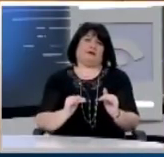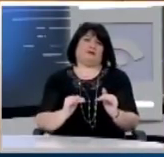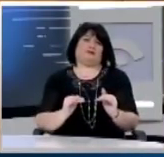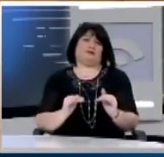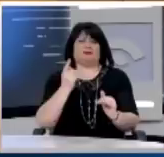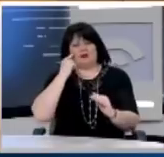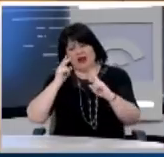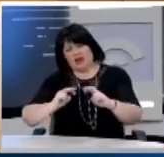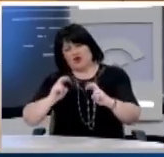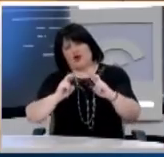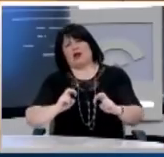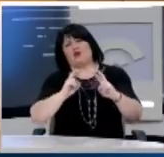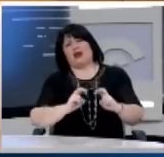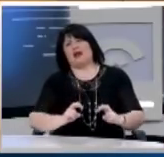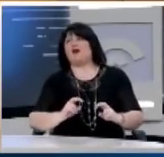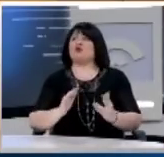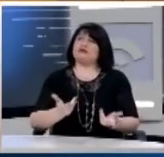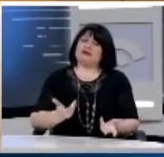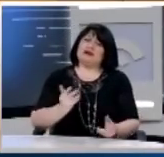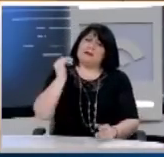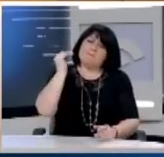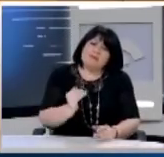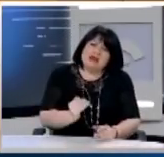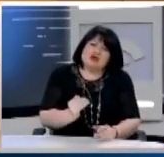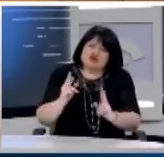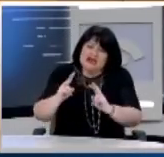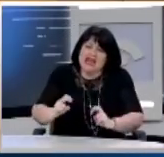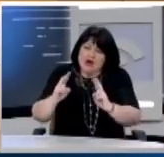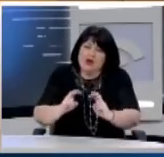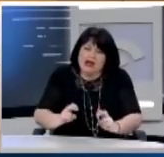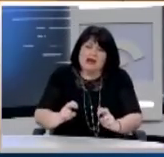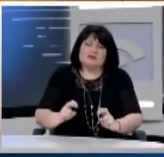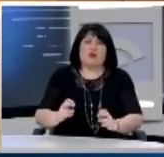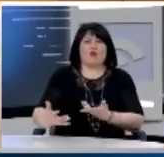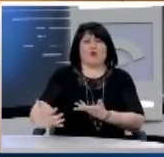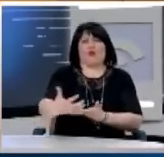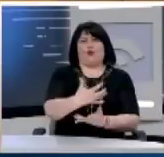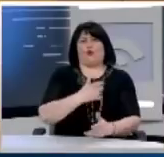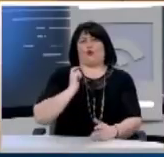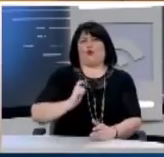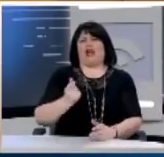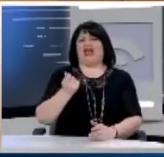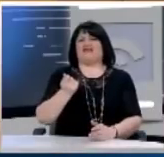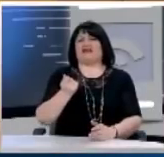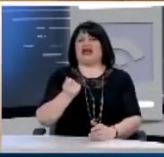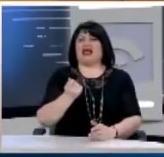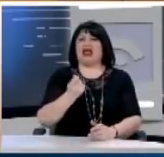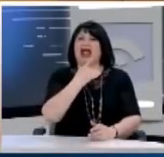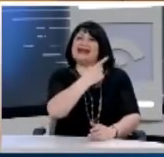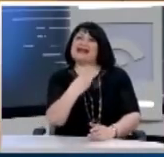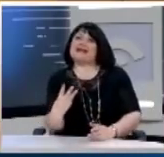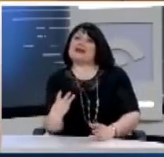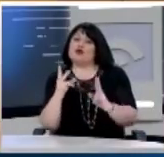να ελέγχονται, ενώ η μείωση των ελέγχων στα υψηλά εισοδήματα έπεσε στο